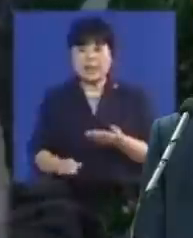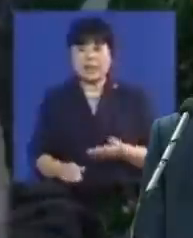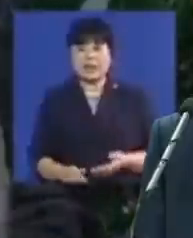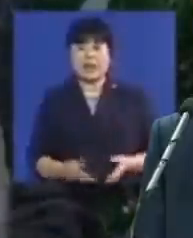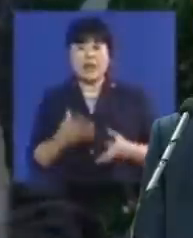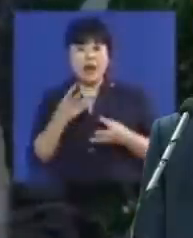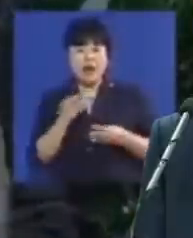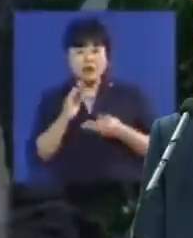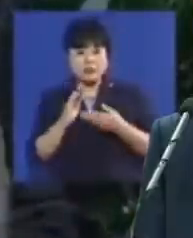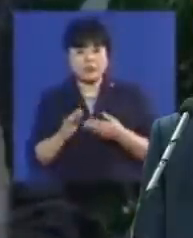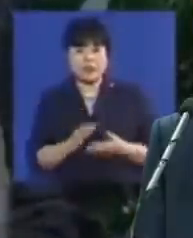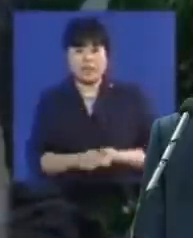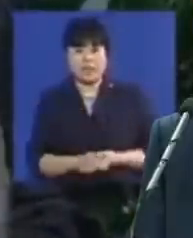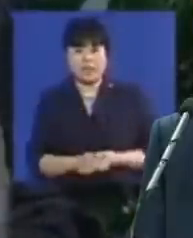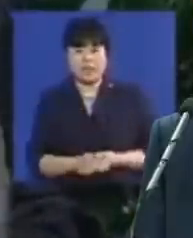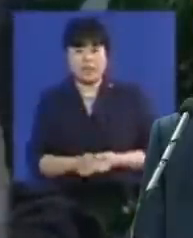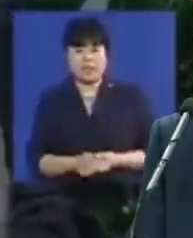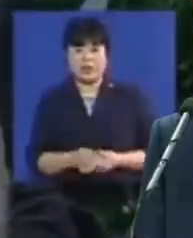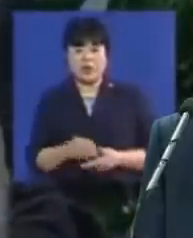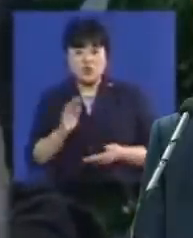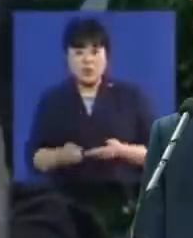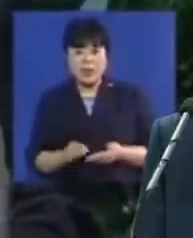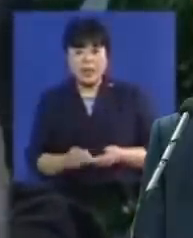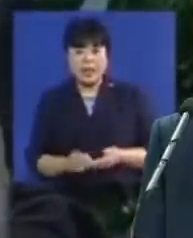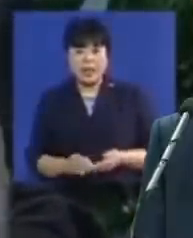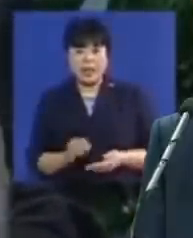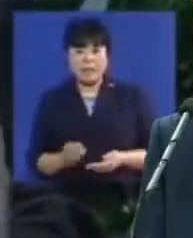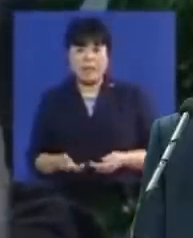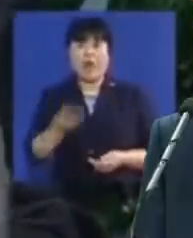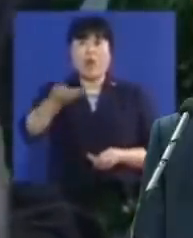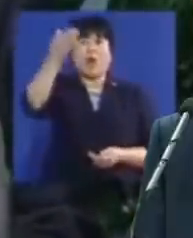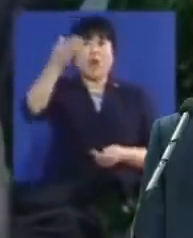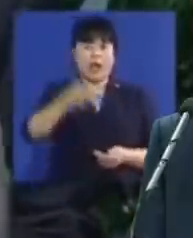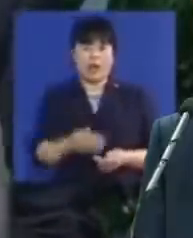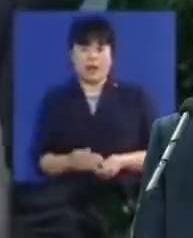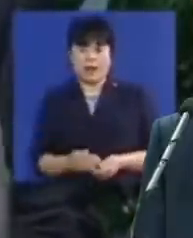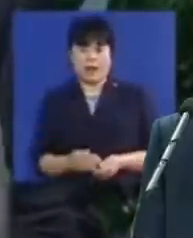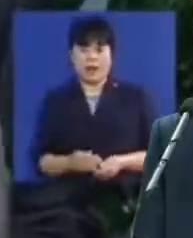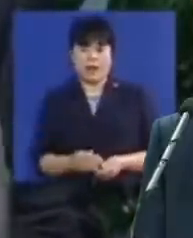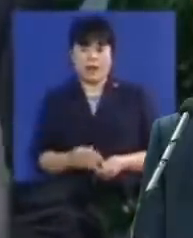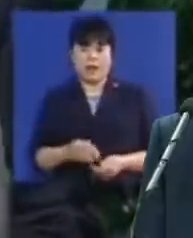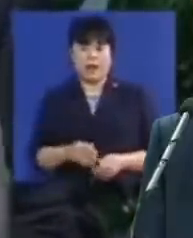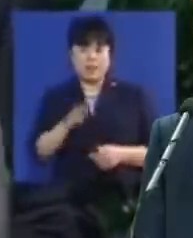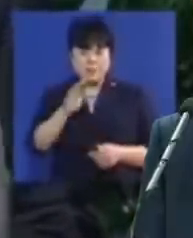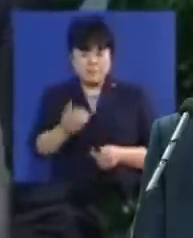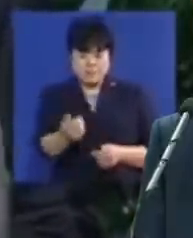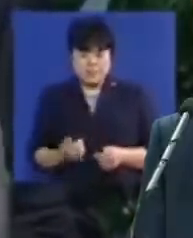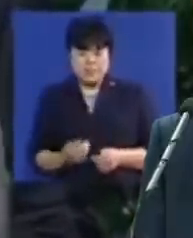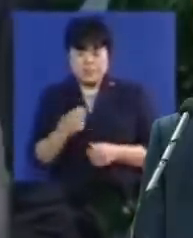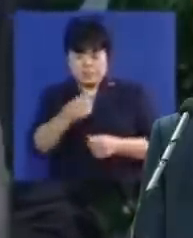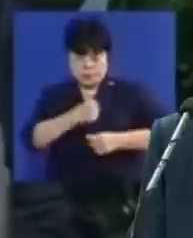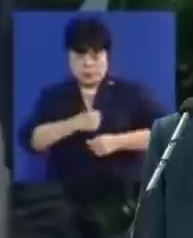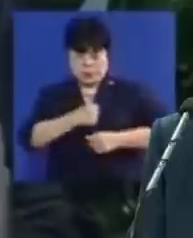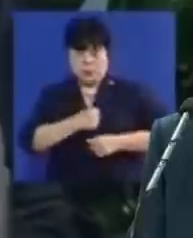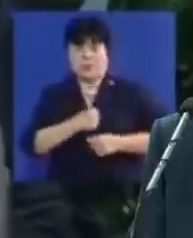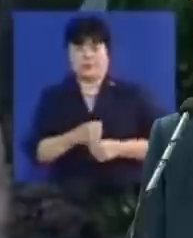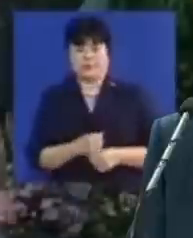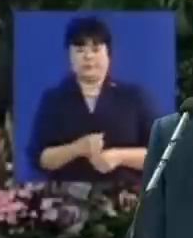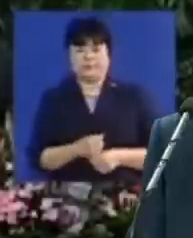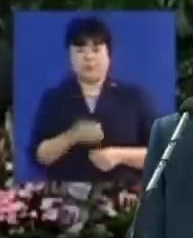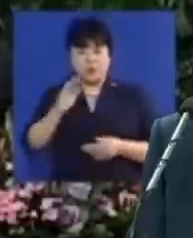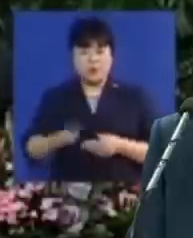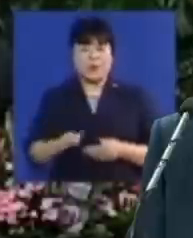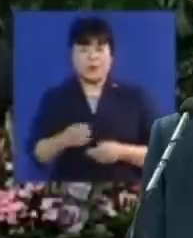언제 치고 올라올 후배들을 견제하는데 또 굉장히 신경을 써야 되는